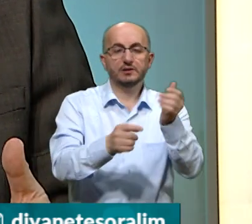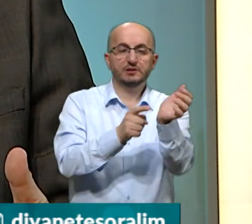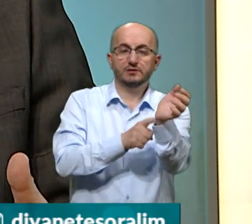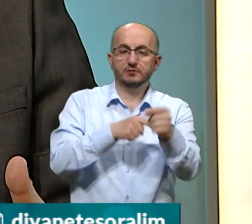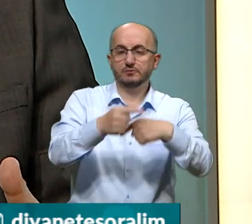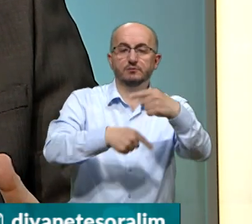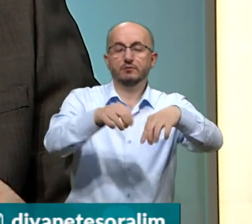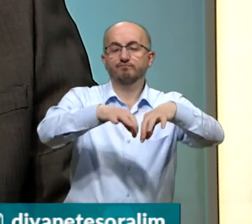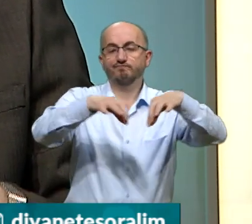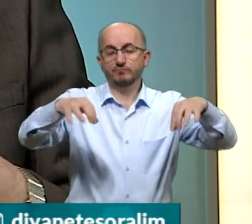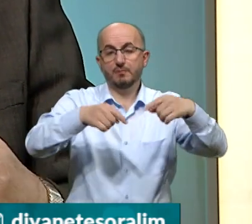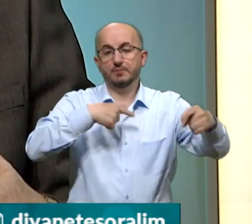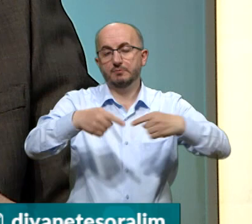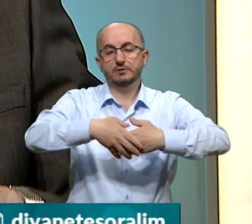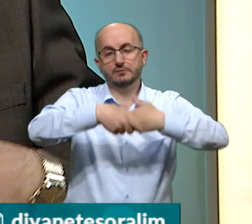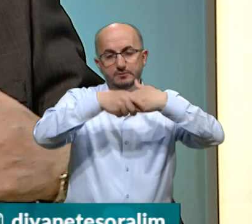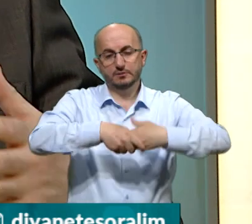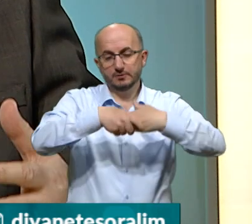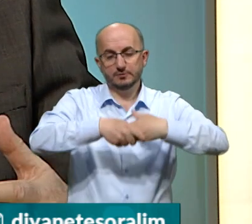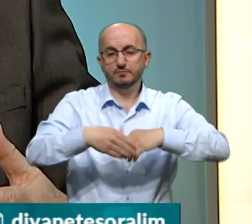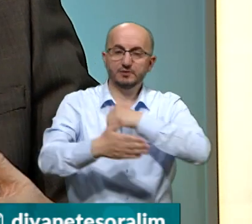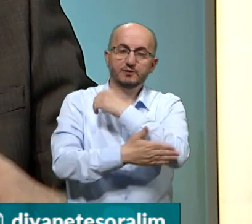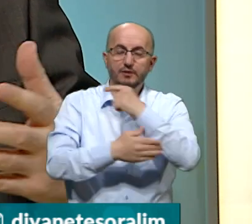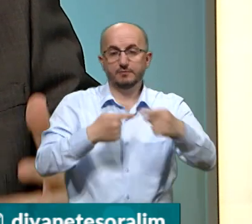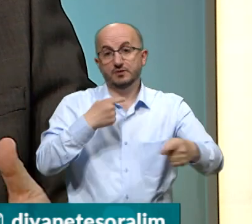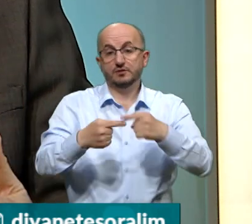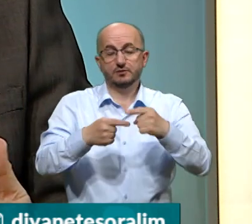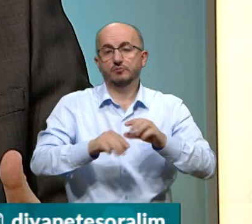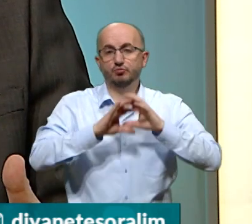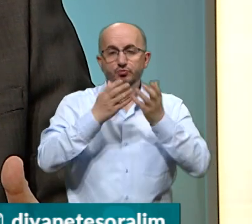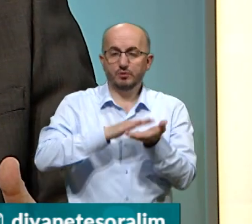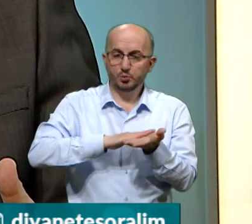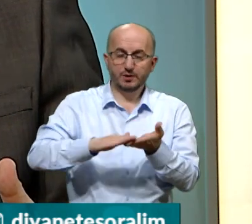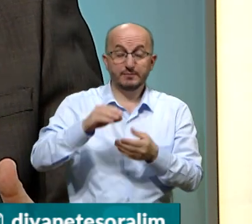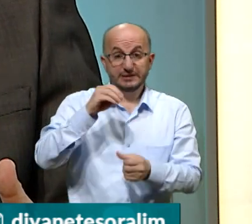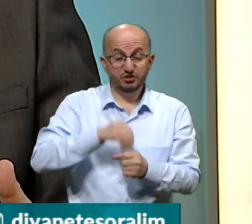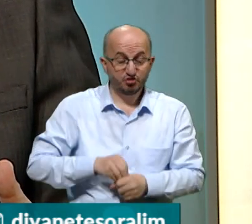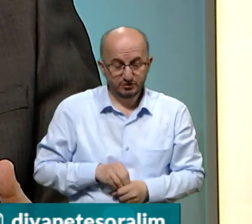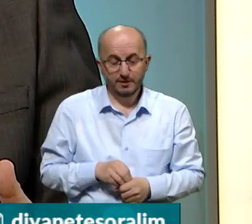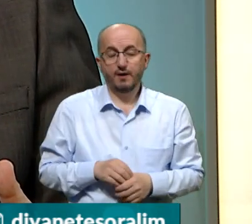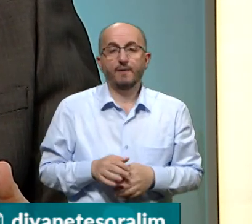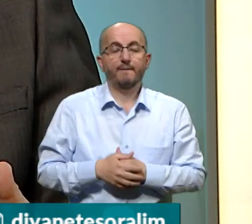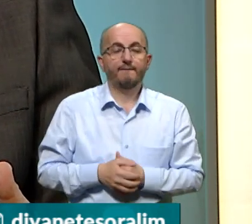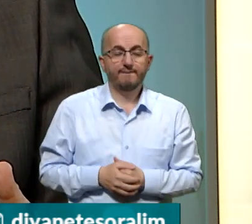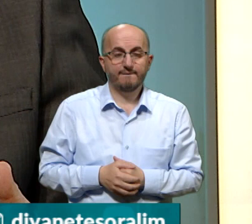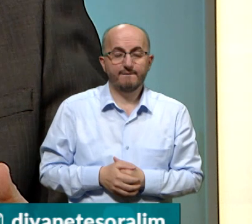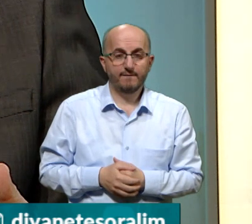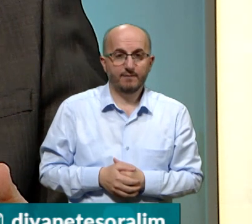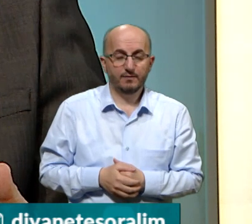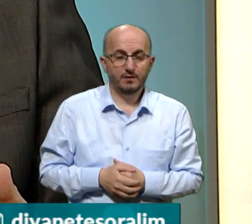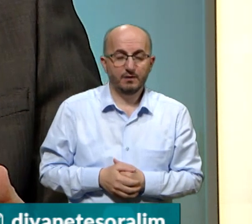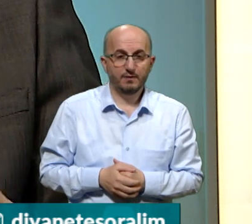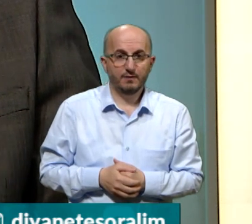Lara ayırdık ki birimize tanışıp birbirimize yardımcı şansınız dünyayı iman edesiniz dinle Ekrem Akın